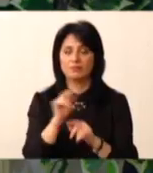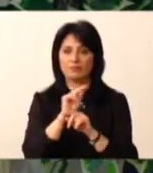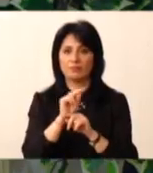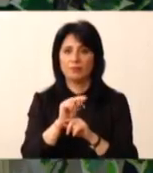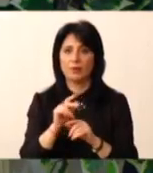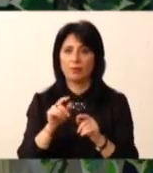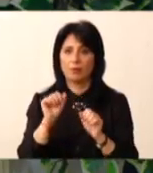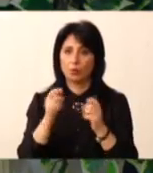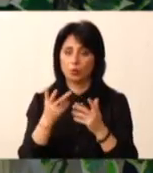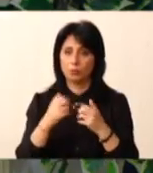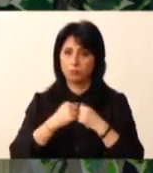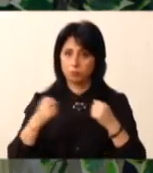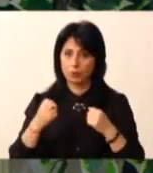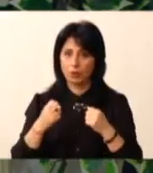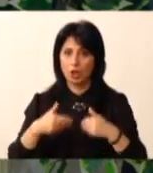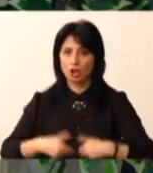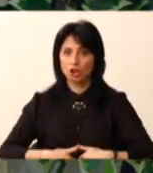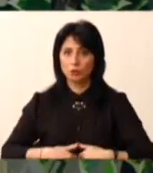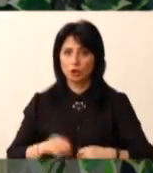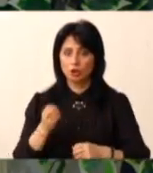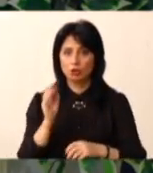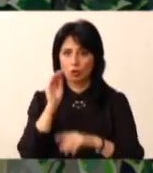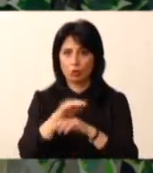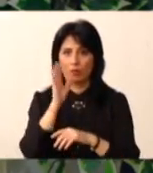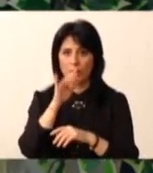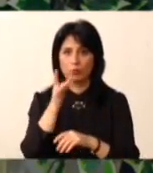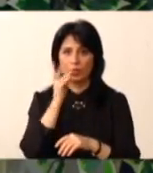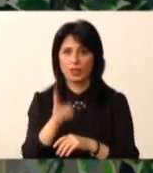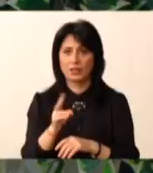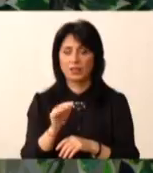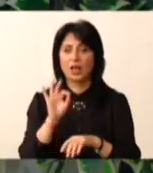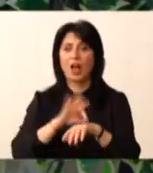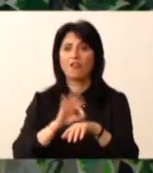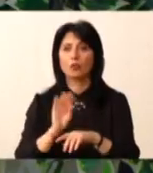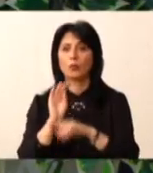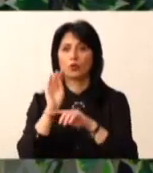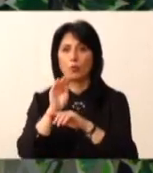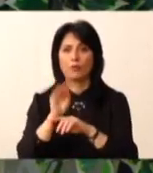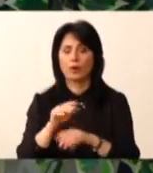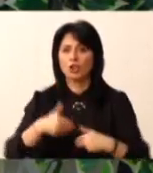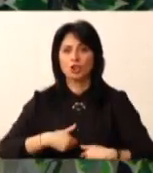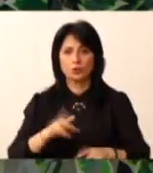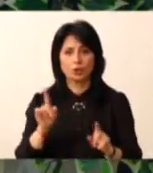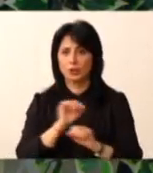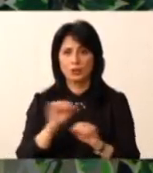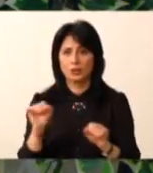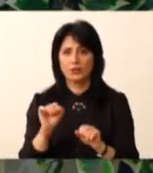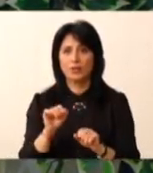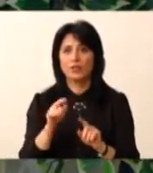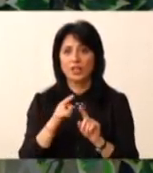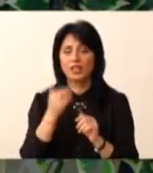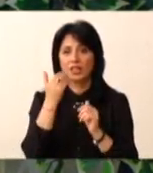წონაში მატებას, თუ თქვენ შიმშილობთ, ეს კიდევ დამატებითი რისკი იქნება, რომ მოგვიანებით თქვენ დააგროვოთ ყველაფერი მარაგად.